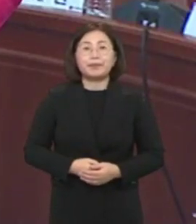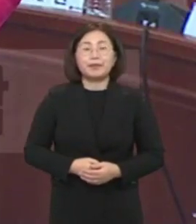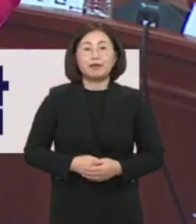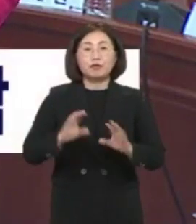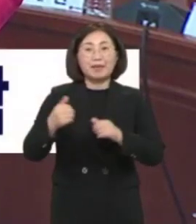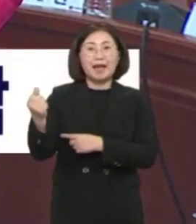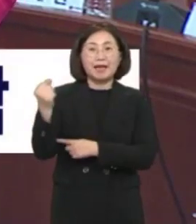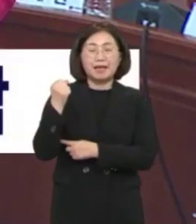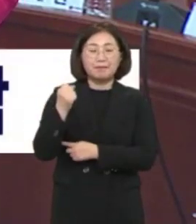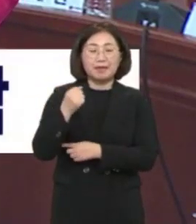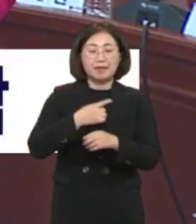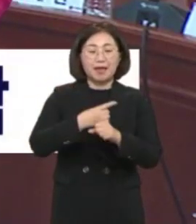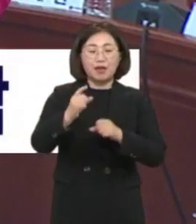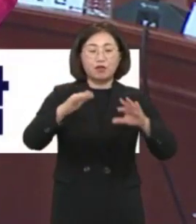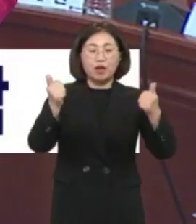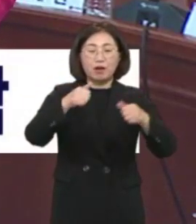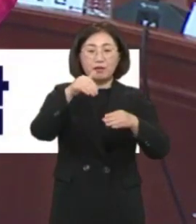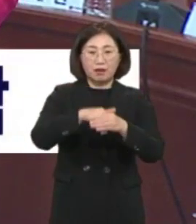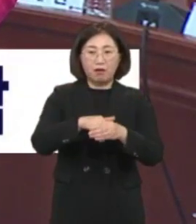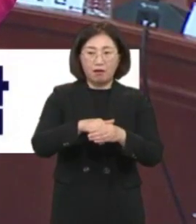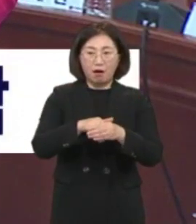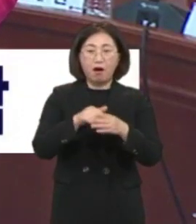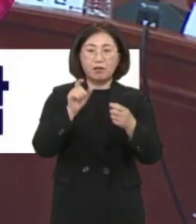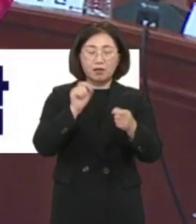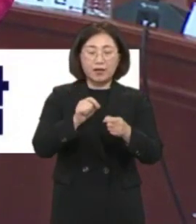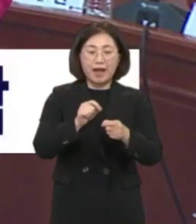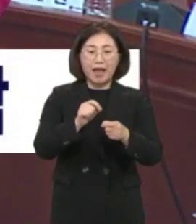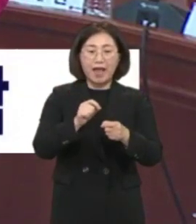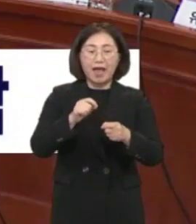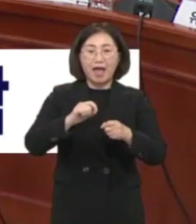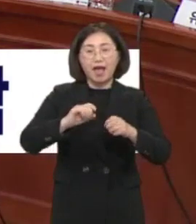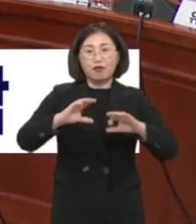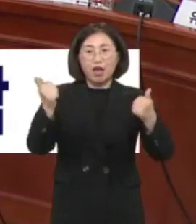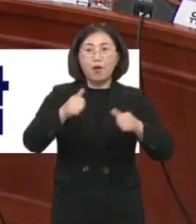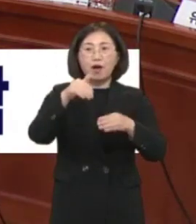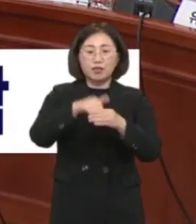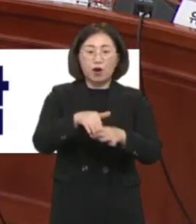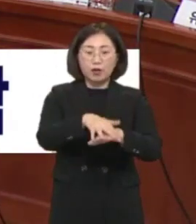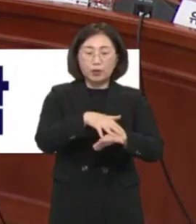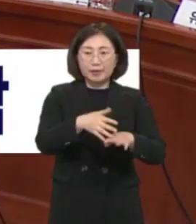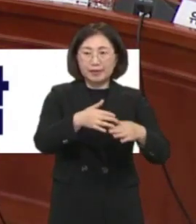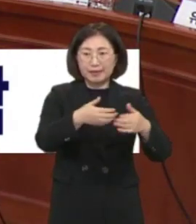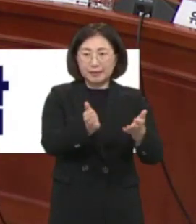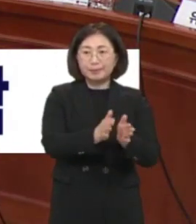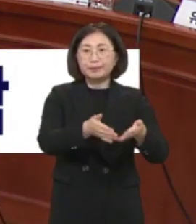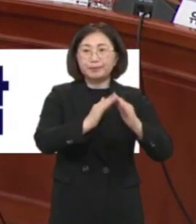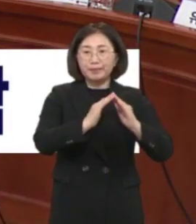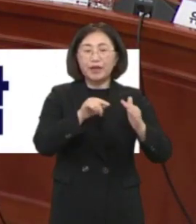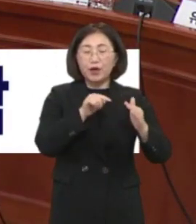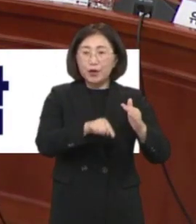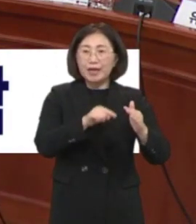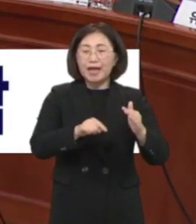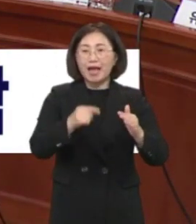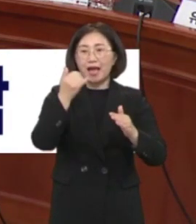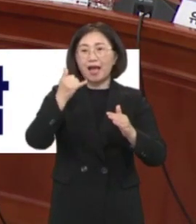국민의힘이 내년 4월 총선을 앞두고 총선 기획단을 출범시킨 가운데 대전 출신 윤창현 의원이